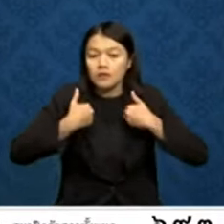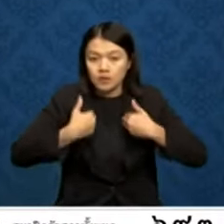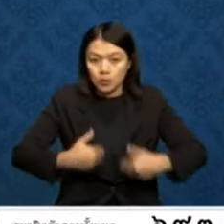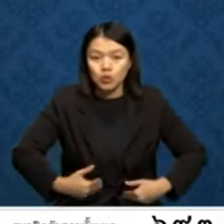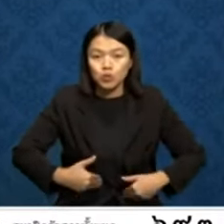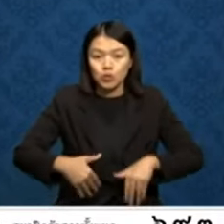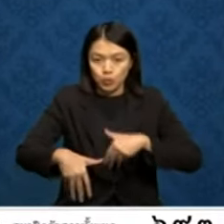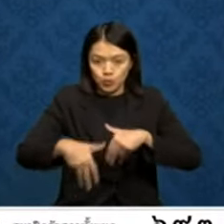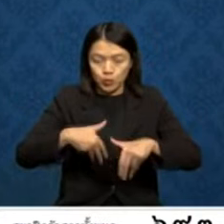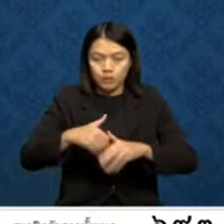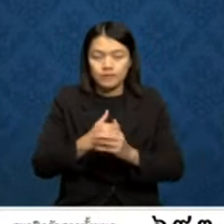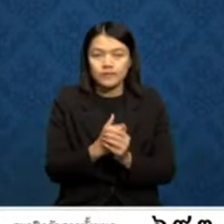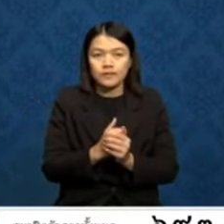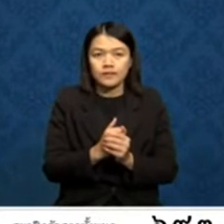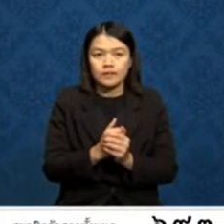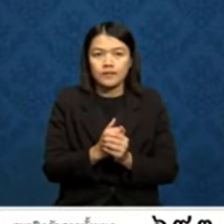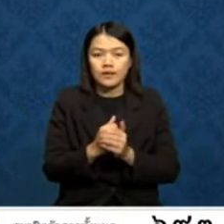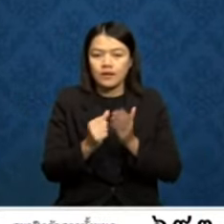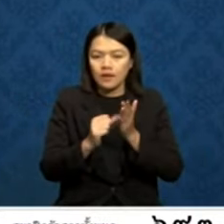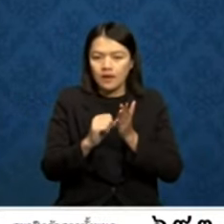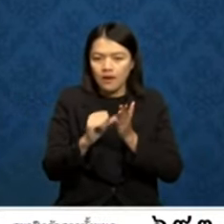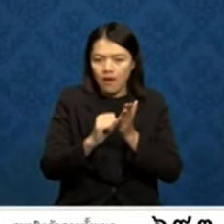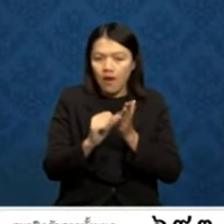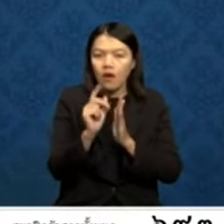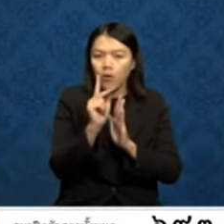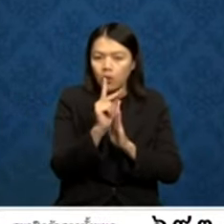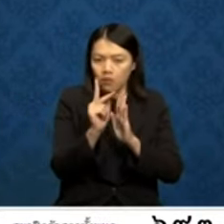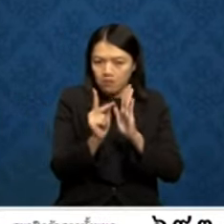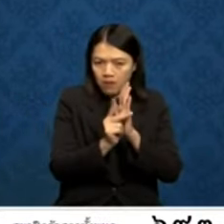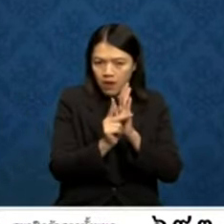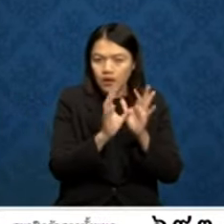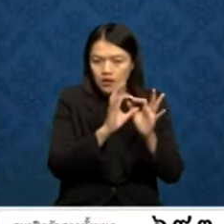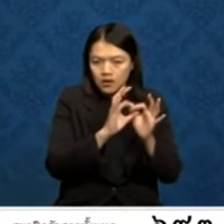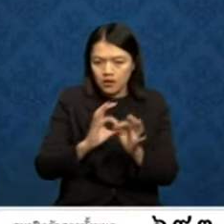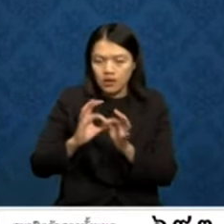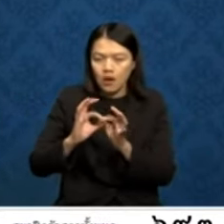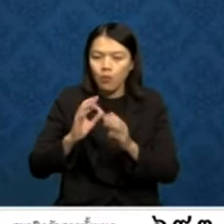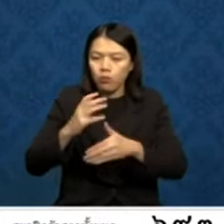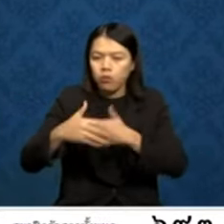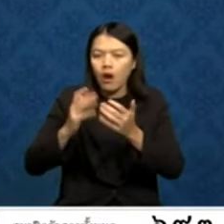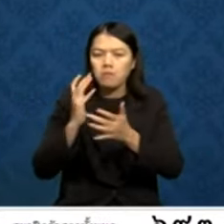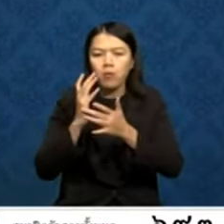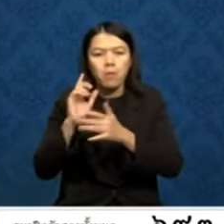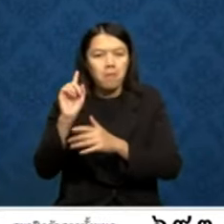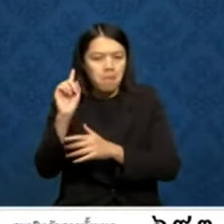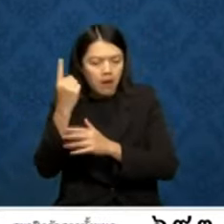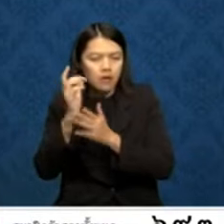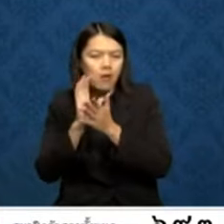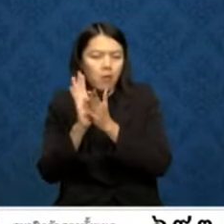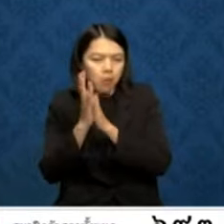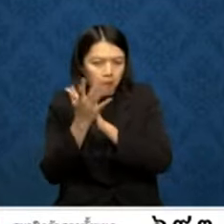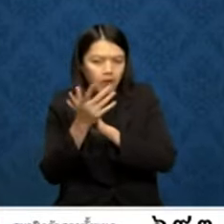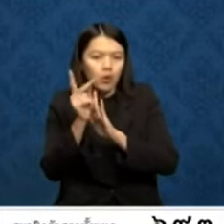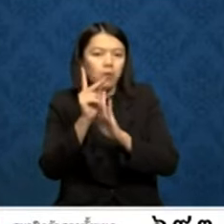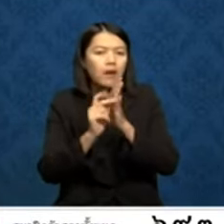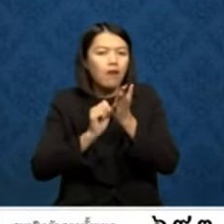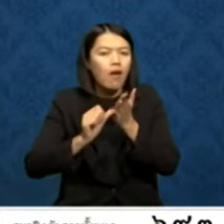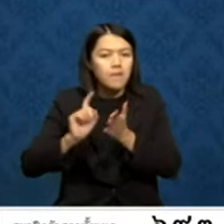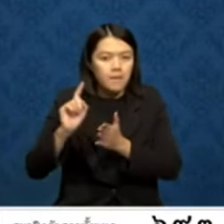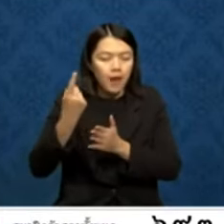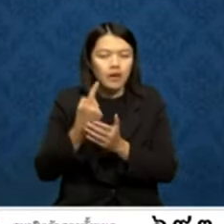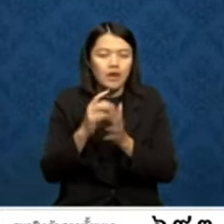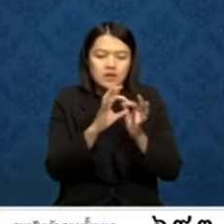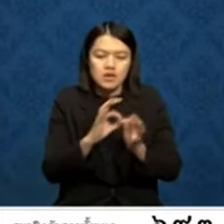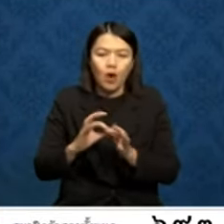นพร้อมทั้งจะปรับปรุงกฎหมายที่เกี่ยวข้องให้ทันสมัยสอดคล้องกับสถานการณ์ปัจ